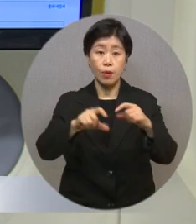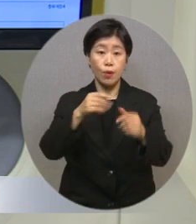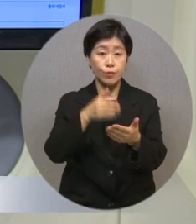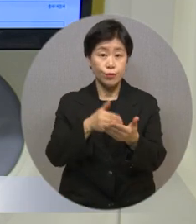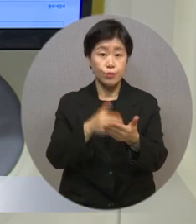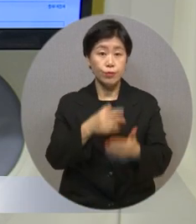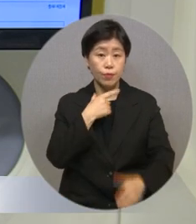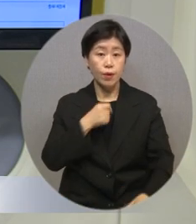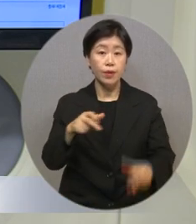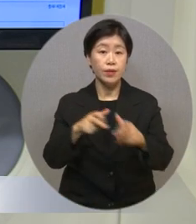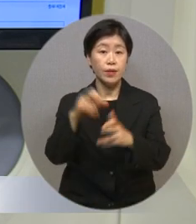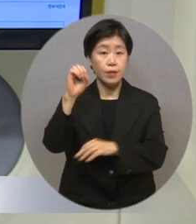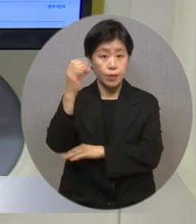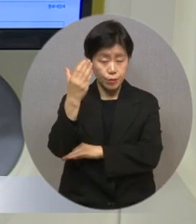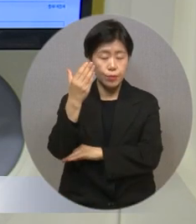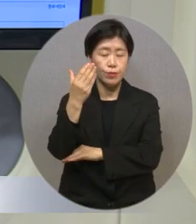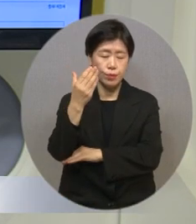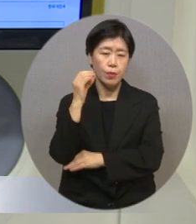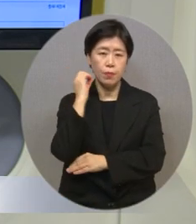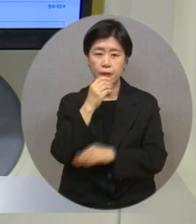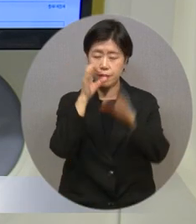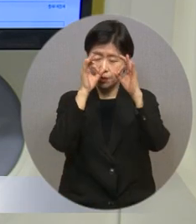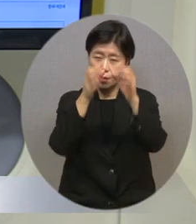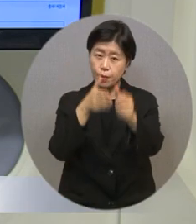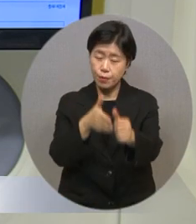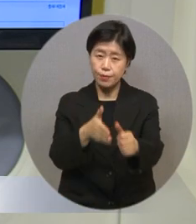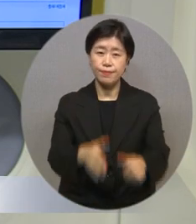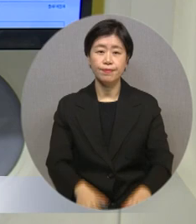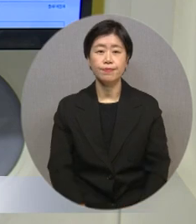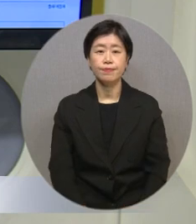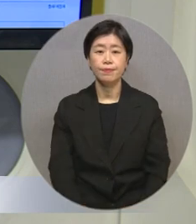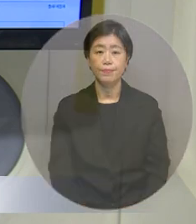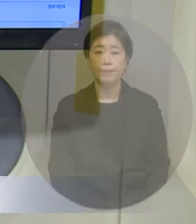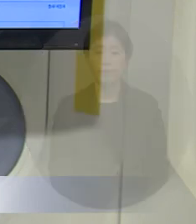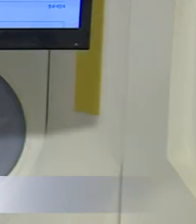뉴스는 장애인 신문과 웰페어 뉴스 홈페이지를 통해 확인할 수 있습니다